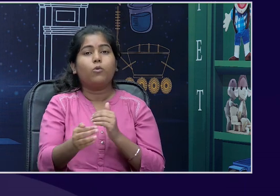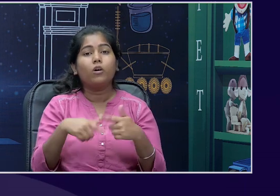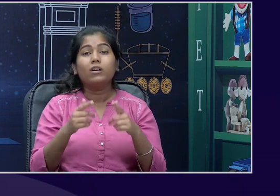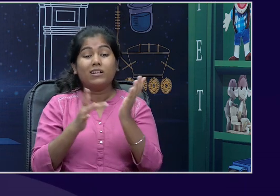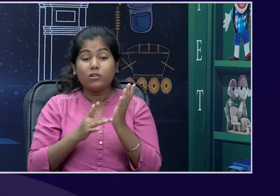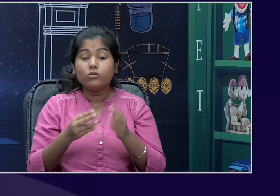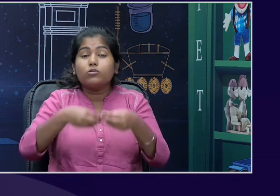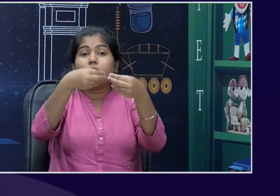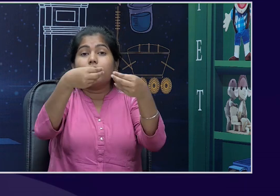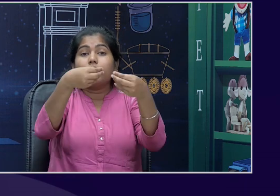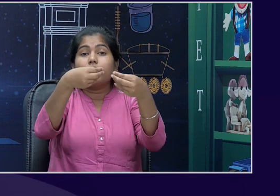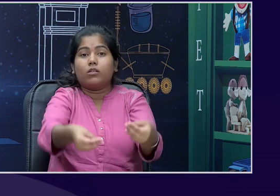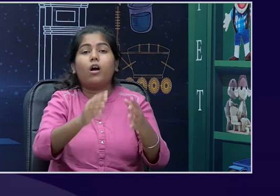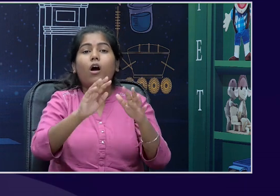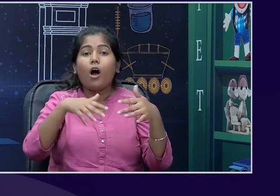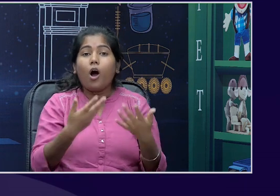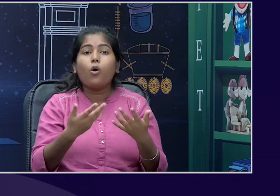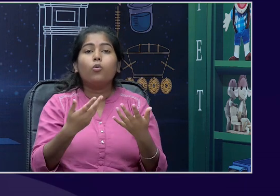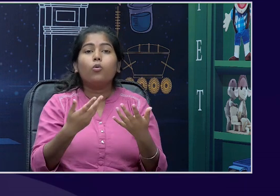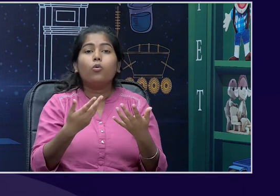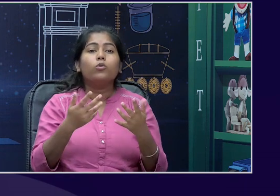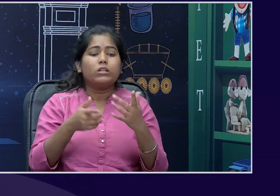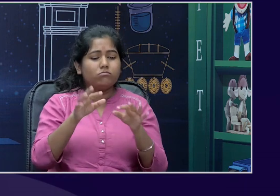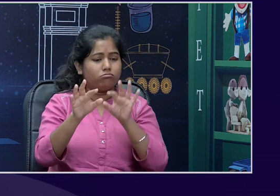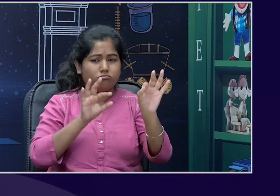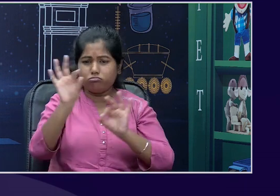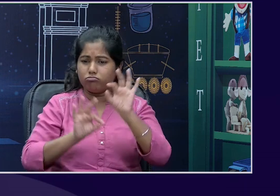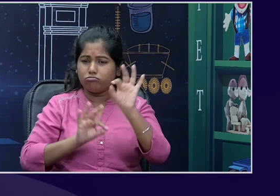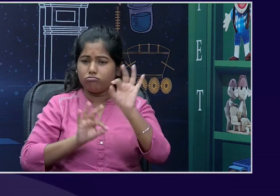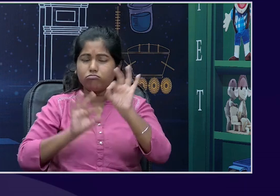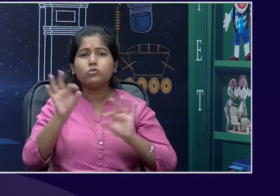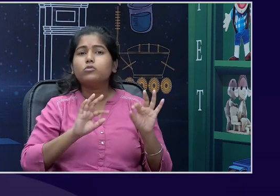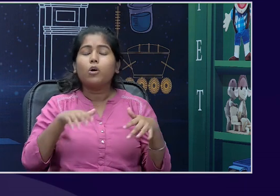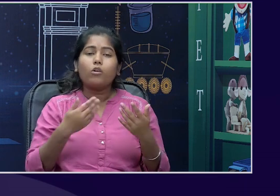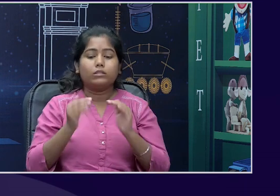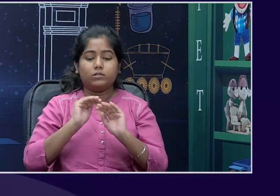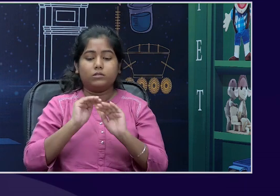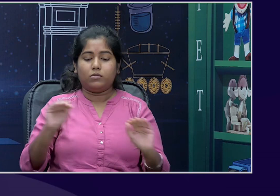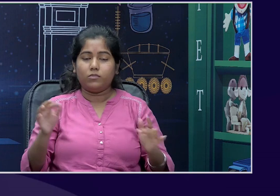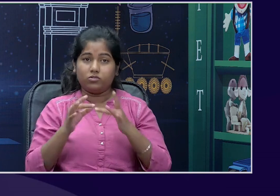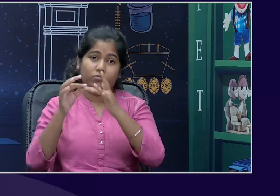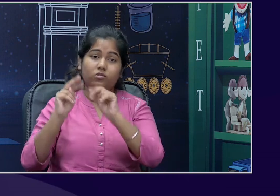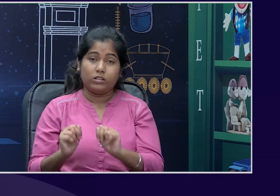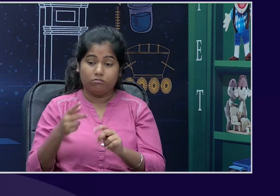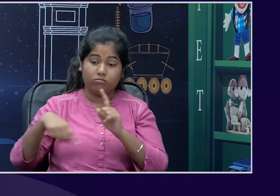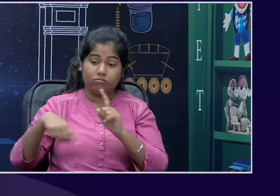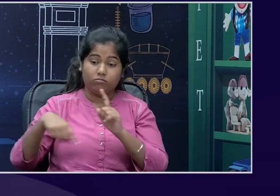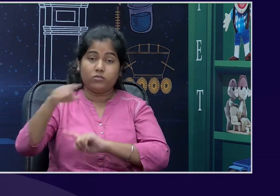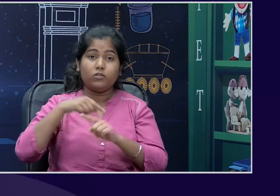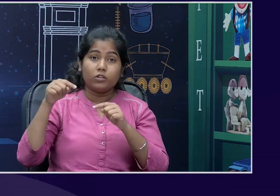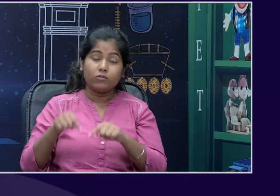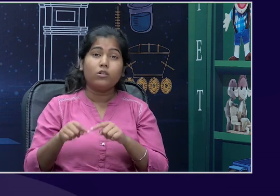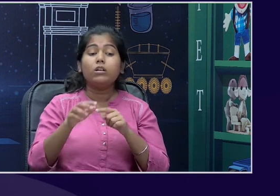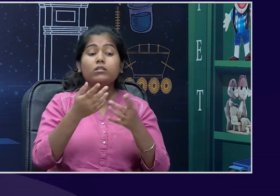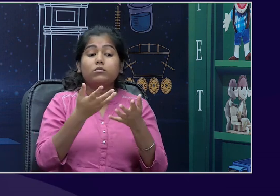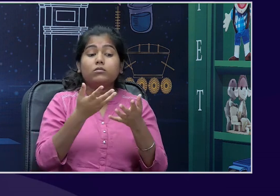की बात करें तो किस तरह से बेटर सिलेक्शन किया जाना चाहिए, अगर हम बात करें अपने स्पेशल नीड बच्चों के लिए, और किन एक्सपर्ट द्वारा